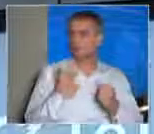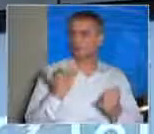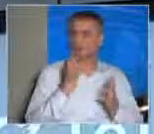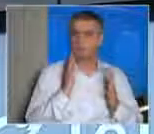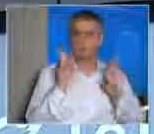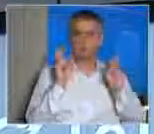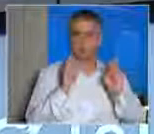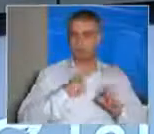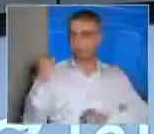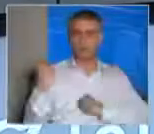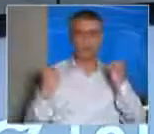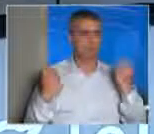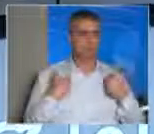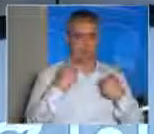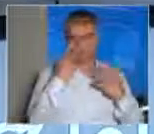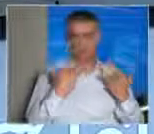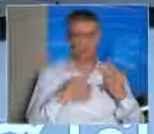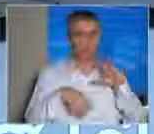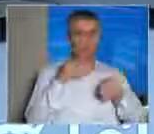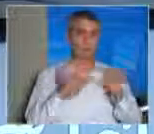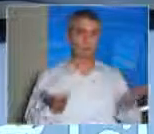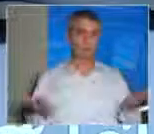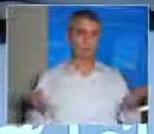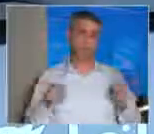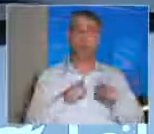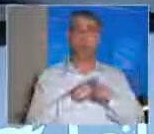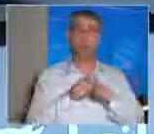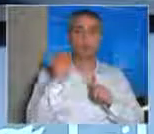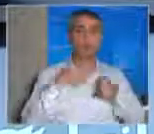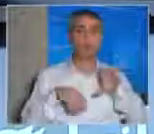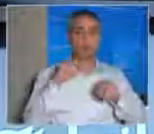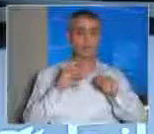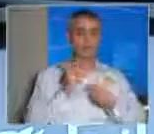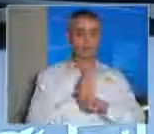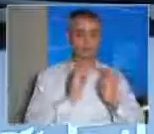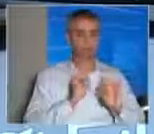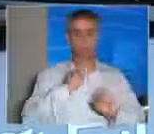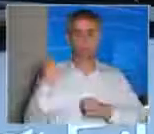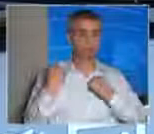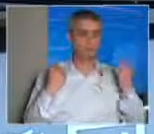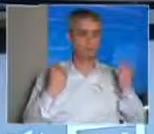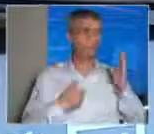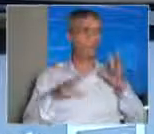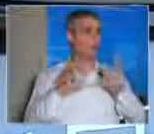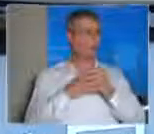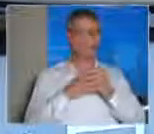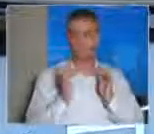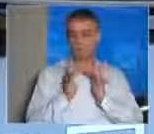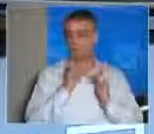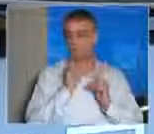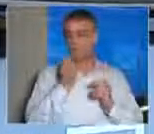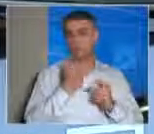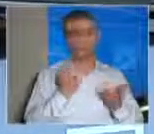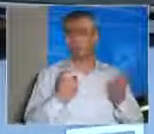נורא עם ההגדרות של ימין ושמאל, כי אנחנו ראינו עכשיו בבחירות האלה, שזה כאילו היה בחירות קלאסיות על ימין ושמאל. אז אני אלך איתך על רוב העם אל מול המיעוט. רוב העם